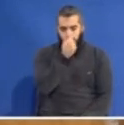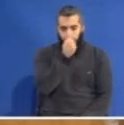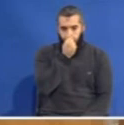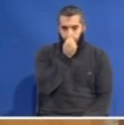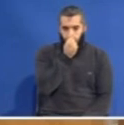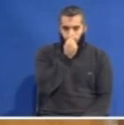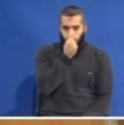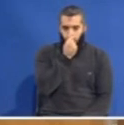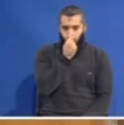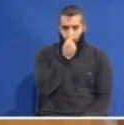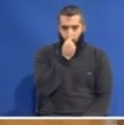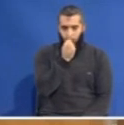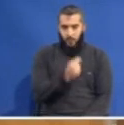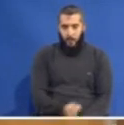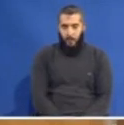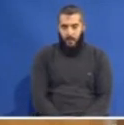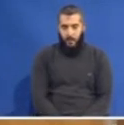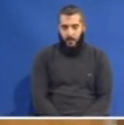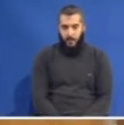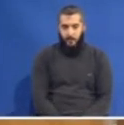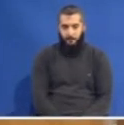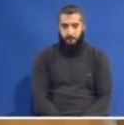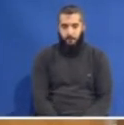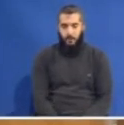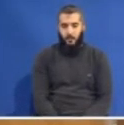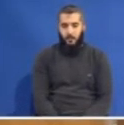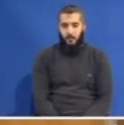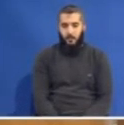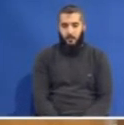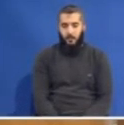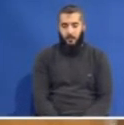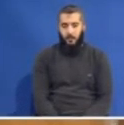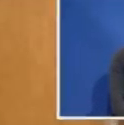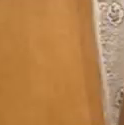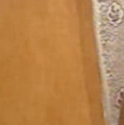تجارنا كذا طيوان المؤمنين يعني نصح نغذ الكذب.